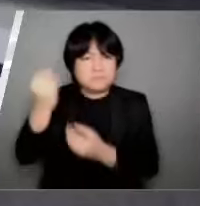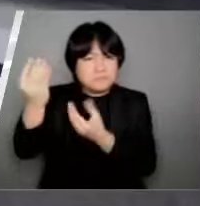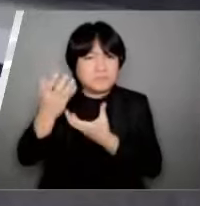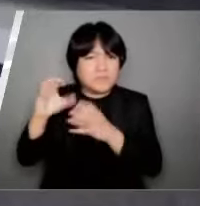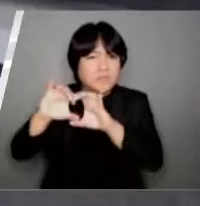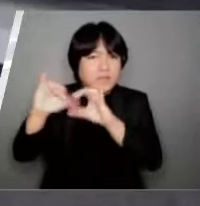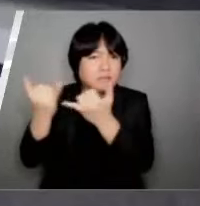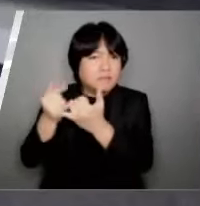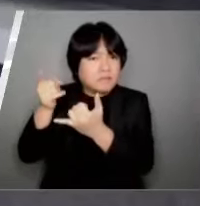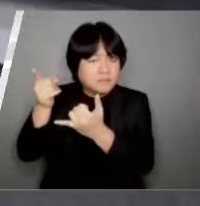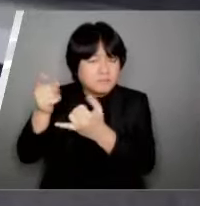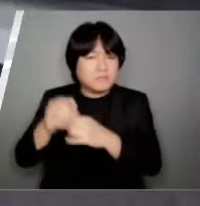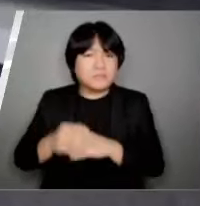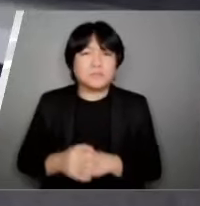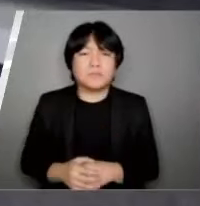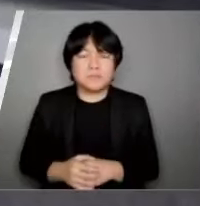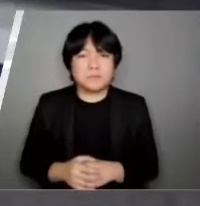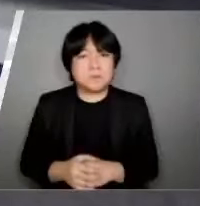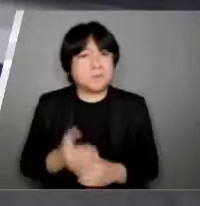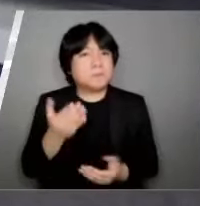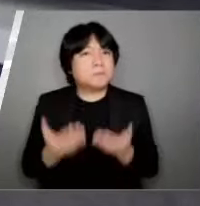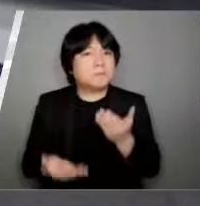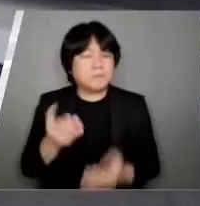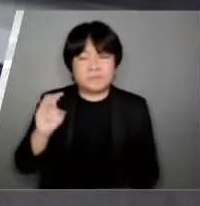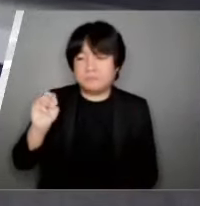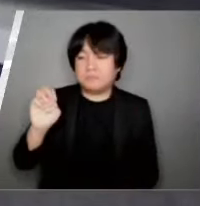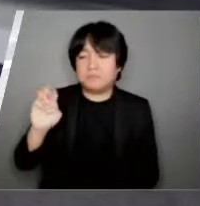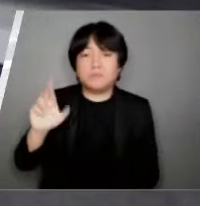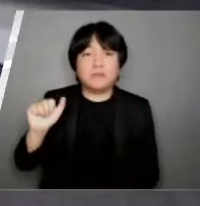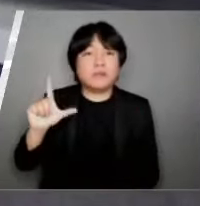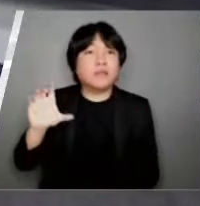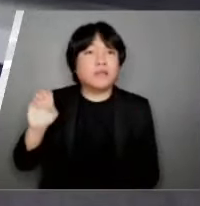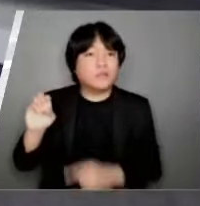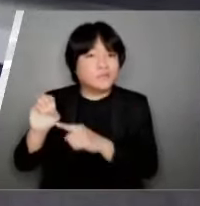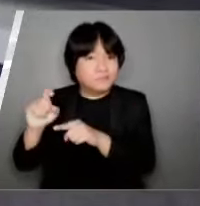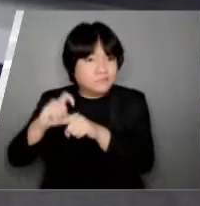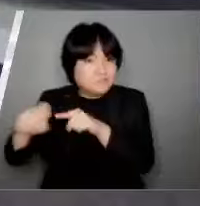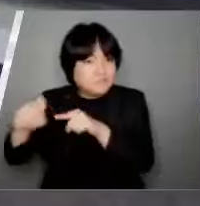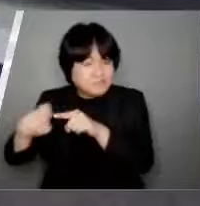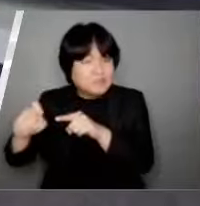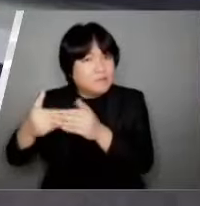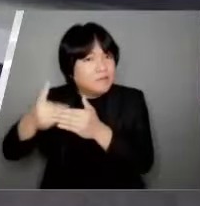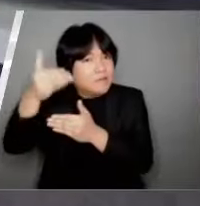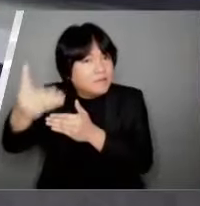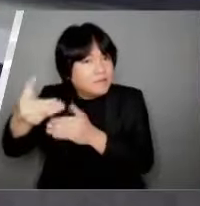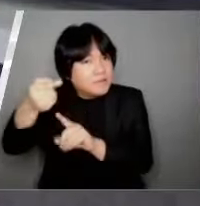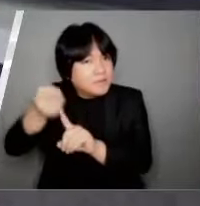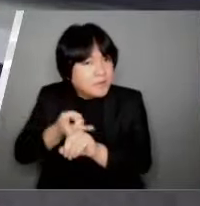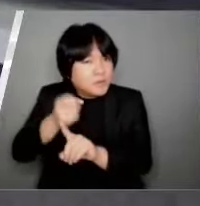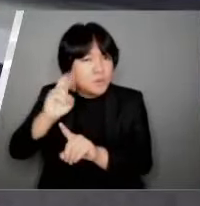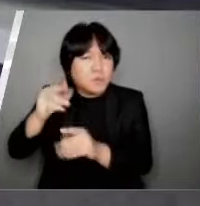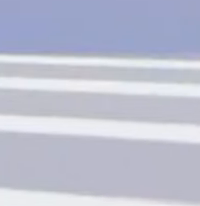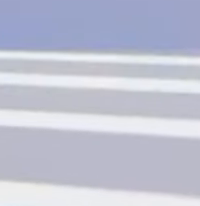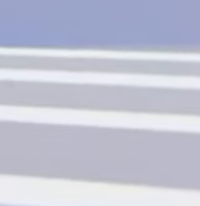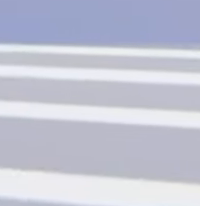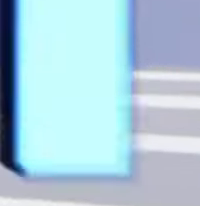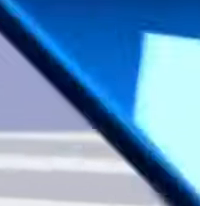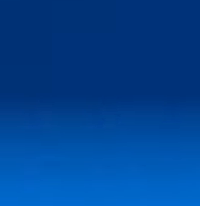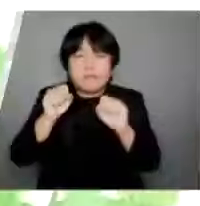posibleng magpatupad ng dagdag singil na Meralco sa mga susunod na buwan hanggang sa susunod na taon. Saksi, si Marie Zumali.